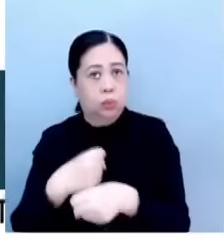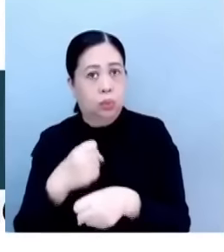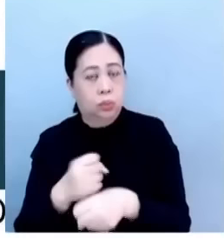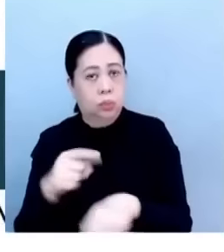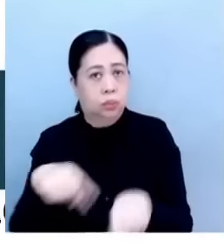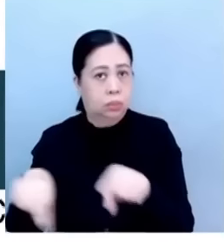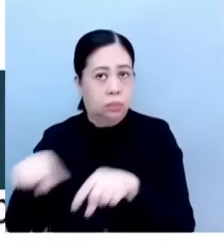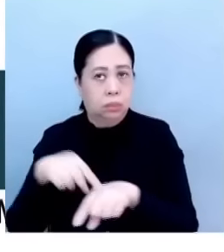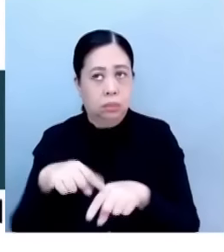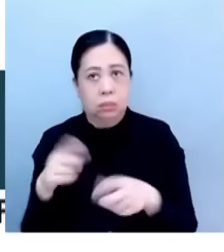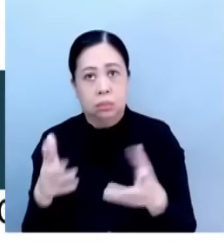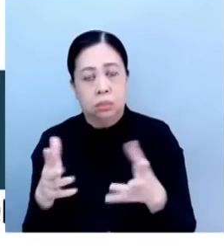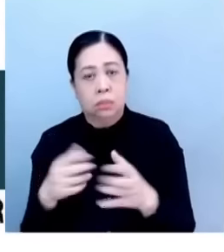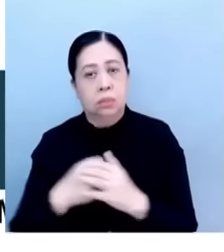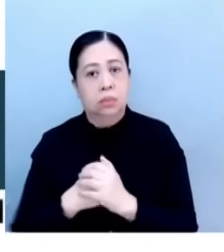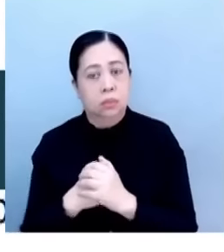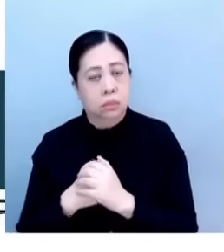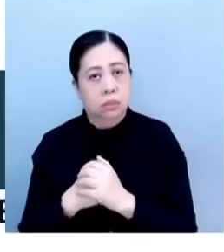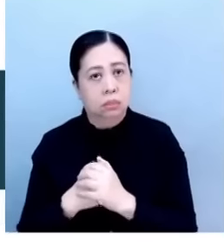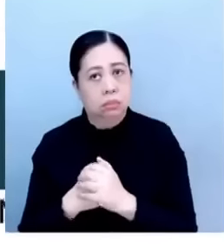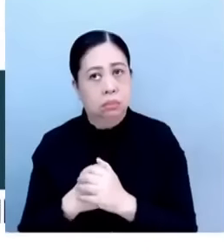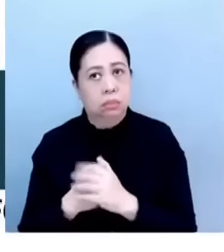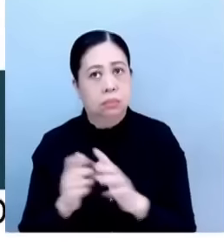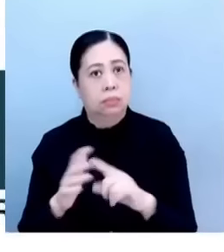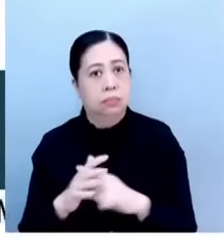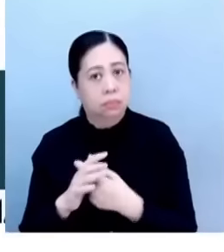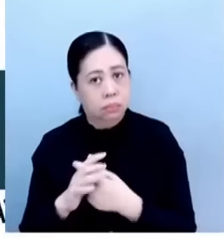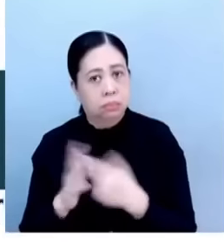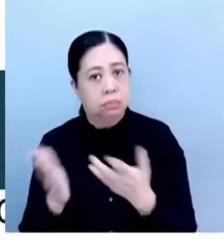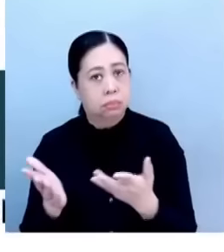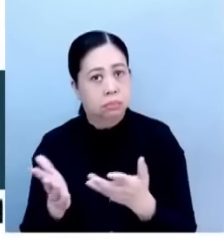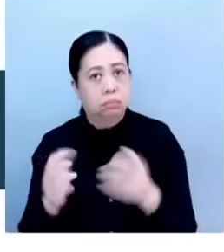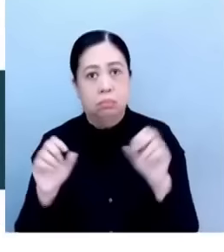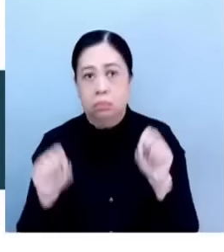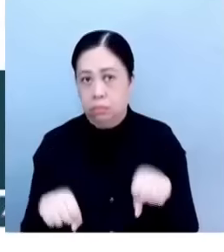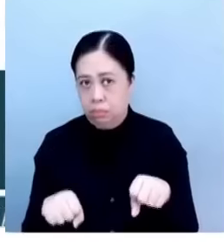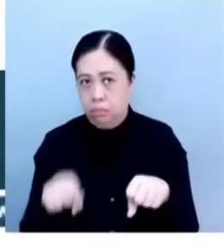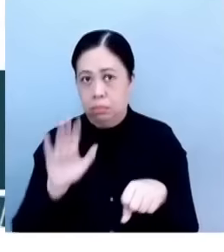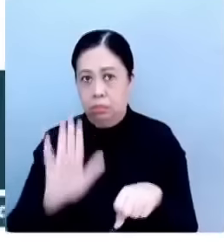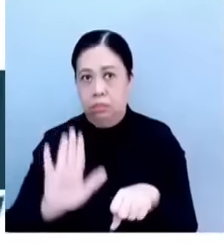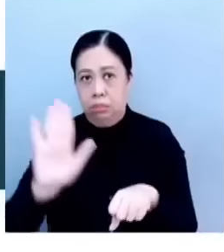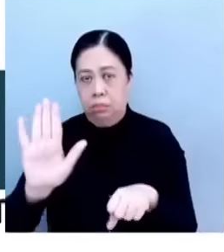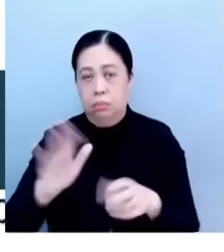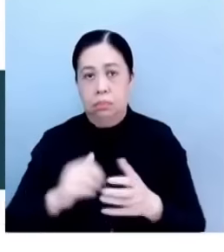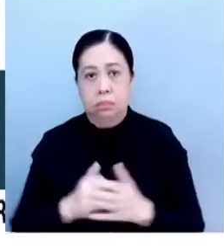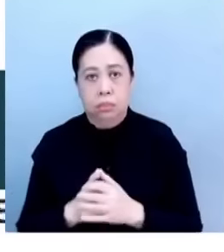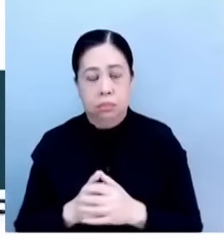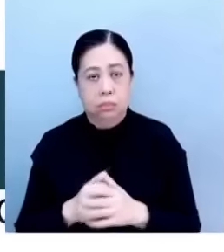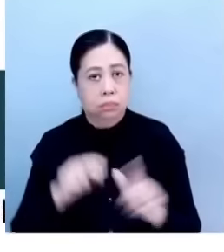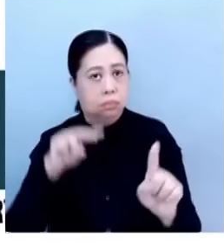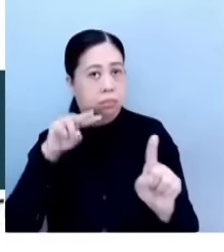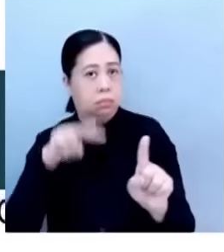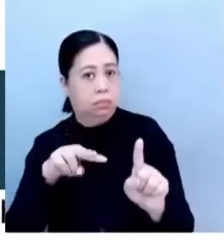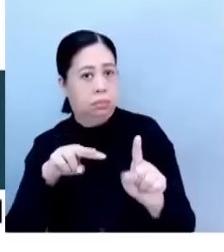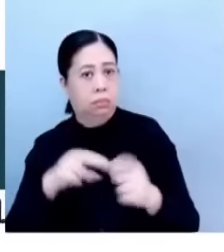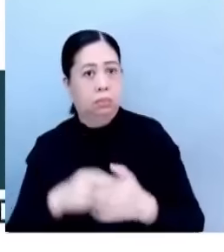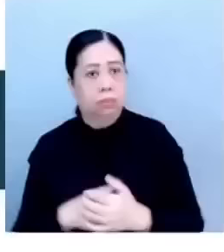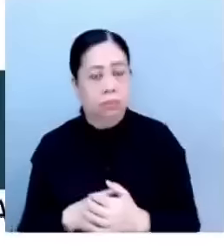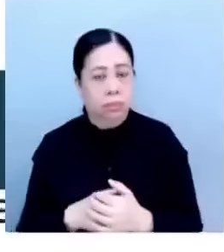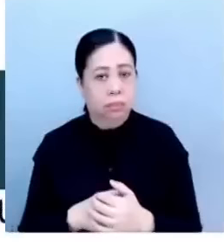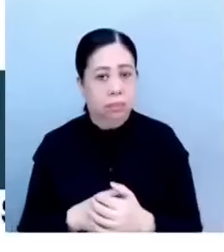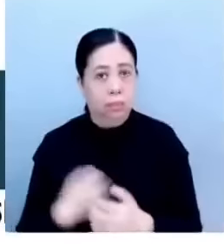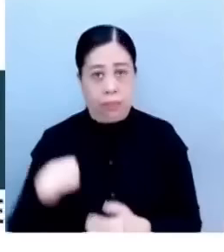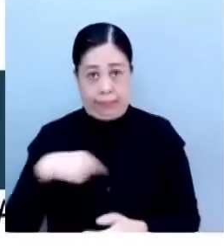nung nag-initiate, eh, posibleng yun ang kanyang itingin.